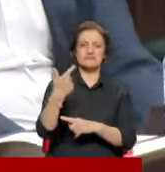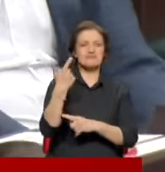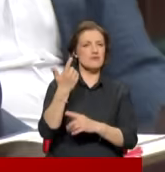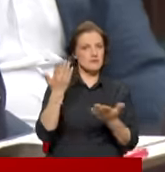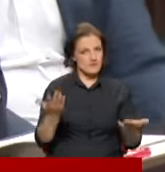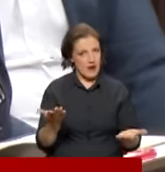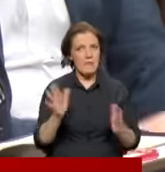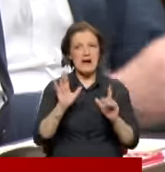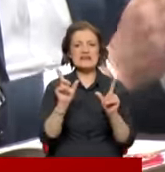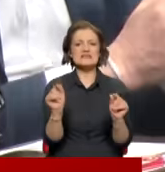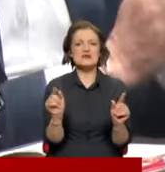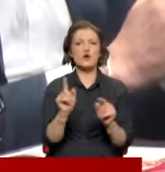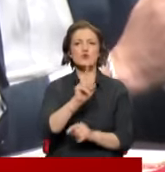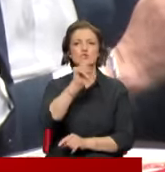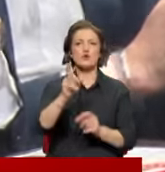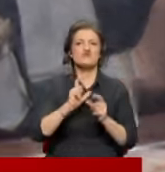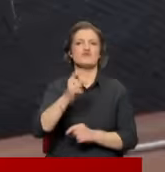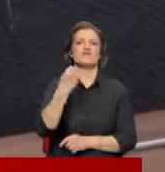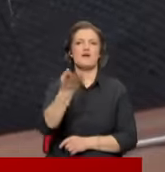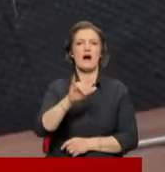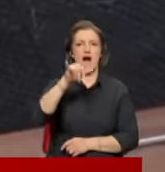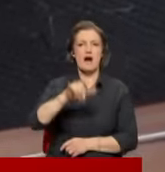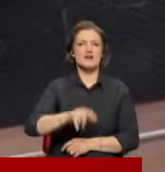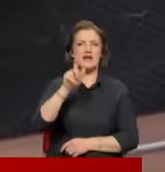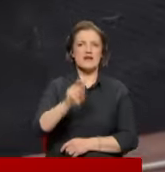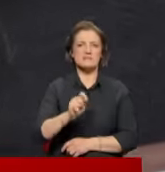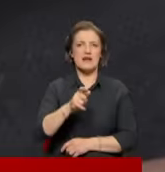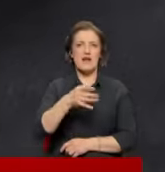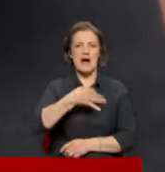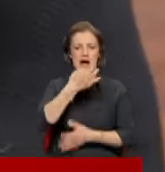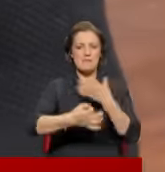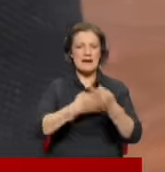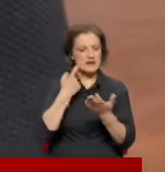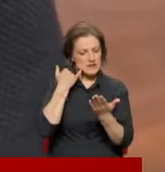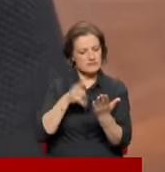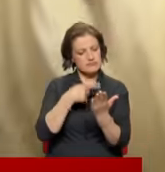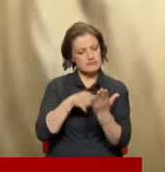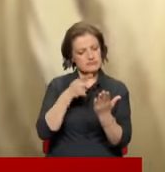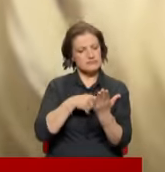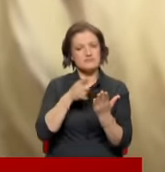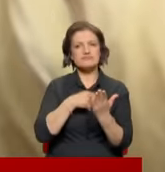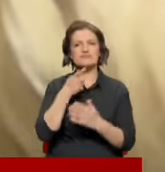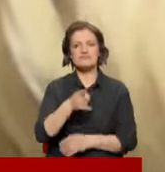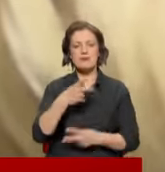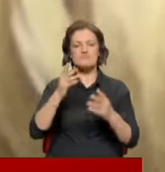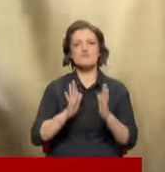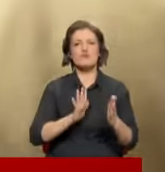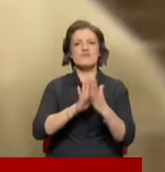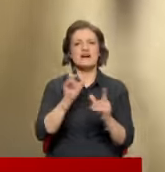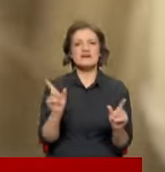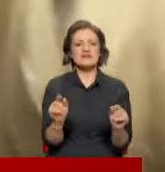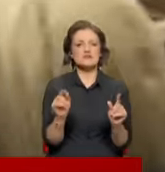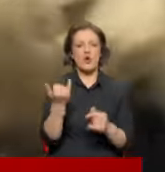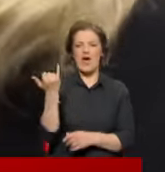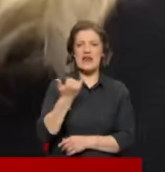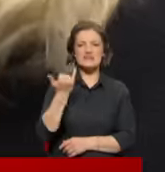ama ıstakoz sorusuna yanıt vermedi. Hakkında yapılan haberlere bakmak için elinden telefonunu düşürmedi. Muhalefetin ıstakoz eleştirilerini